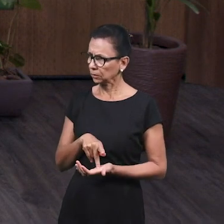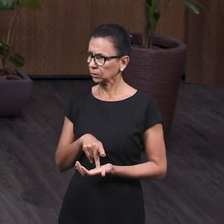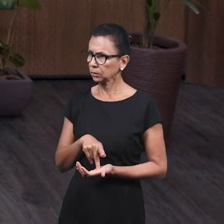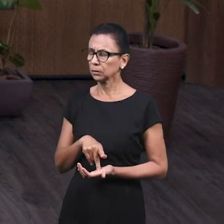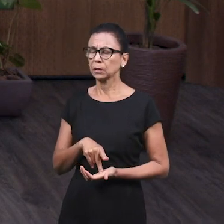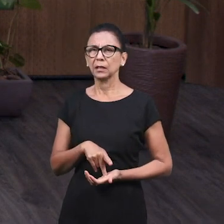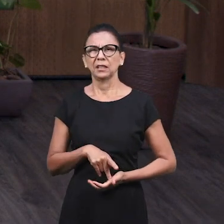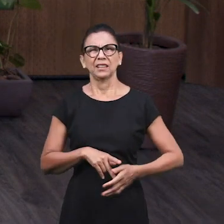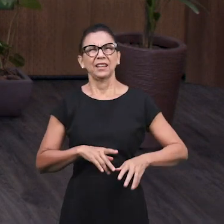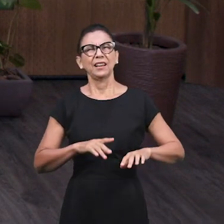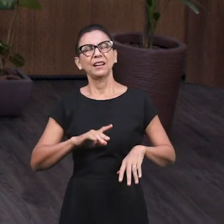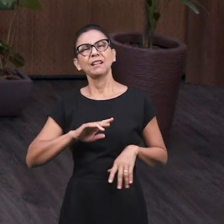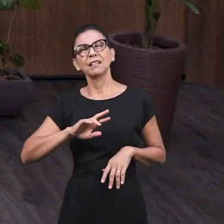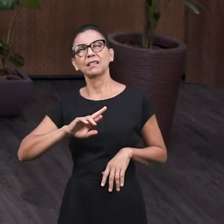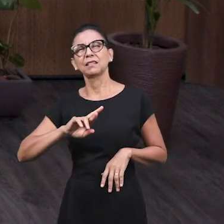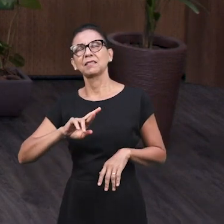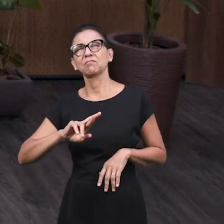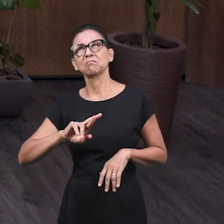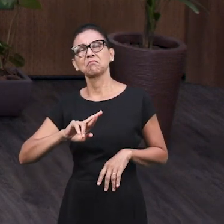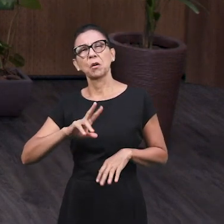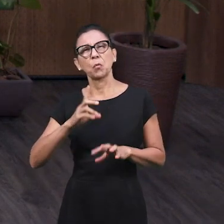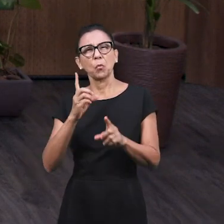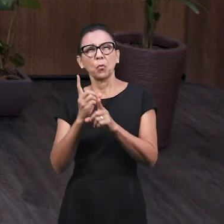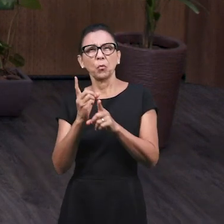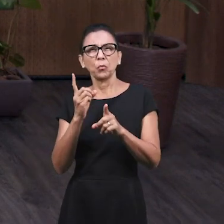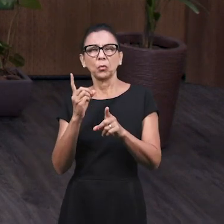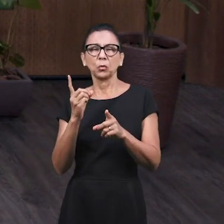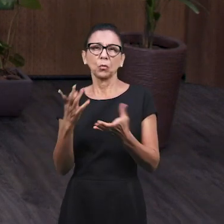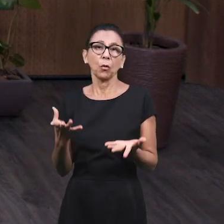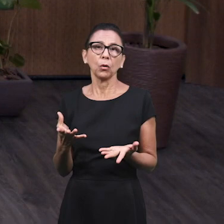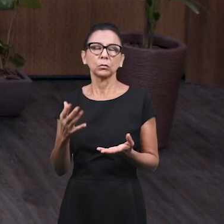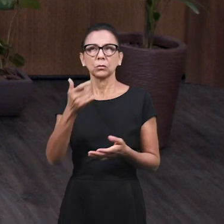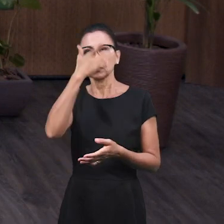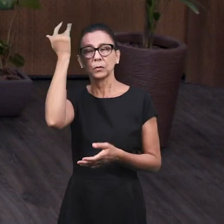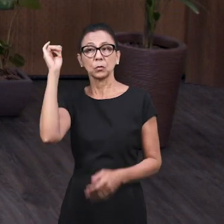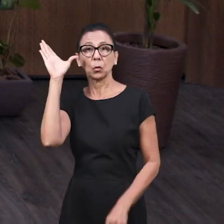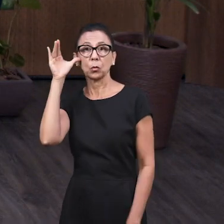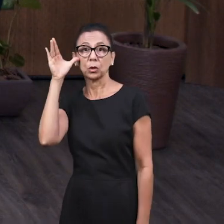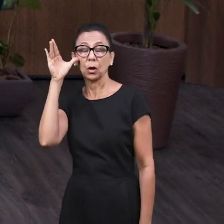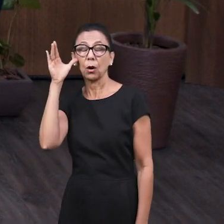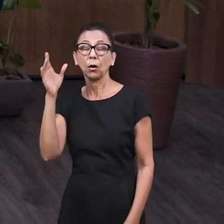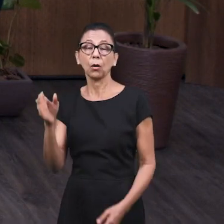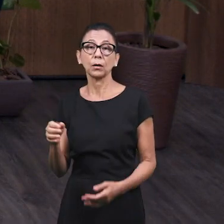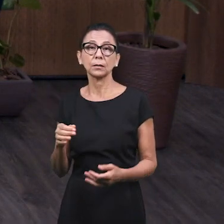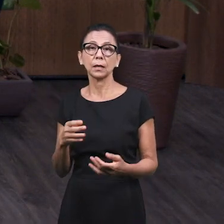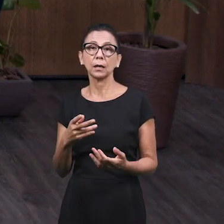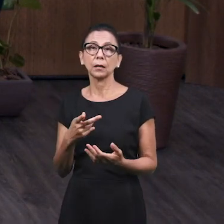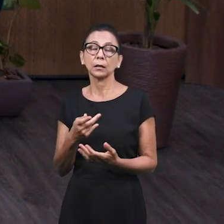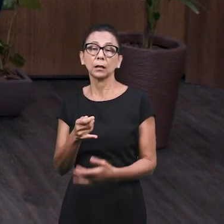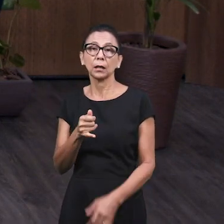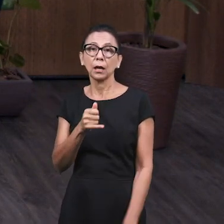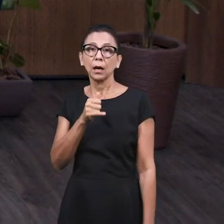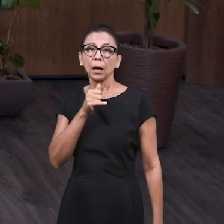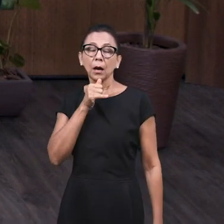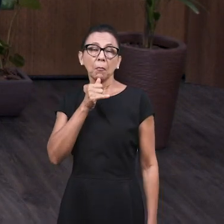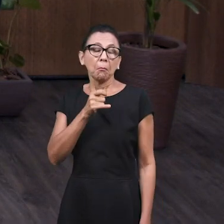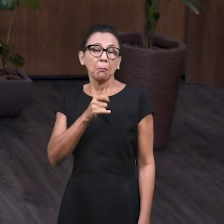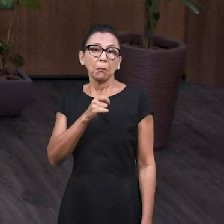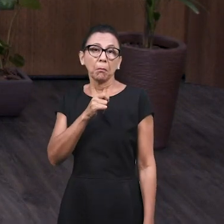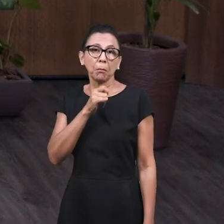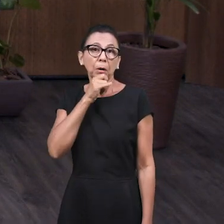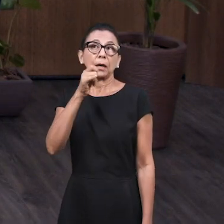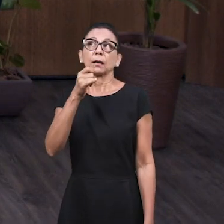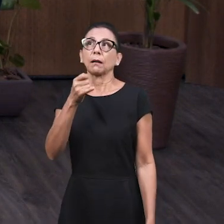d'un curieux, de quelque chose qui s'est passé par hasard, une bénédiction juste pour